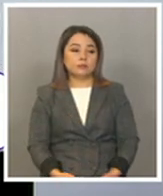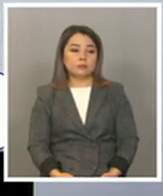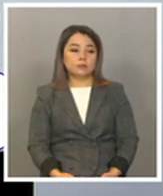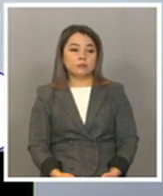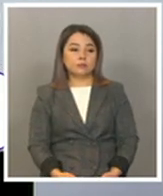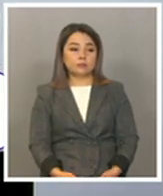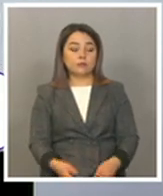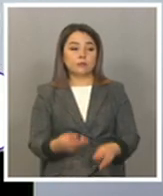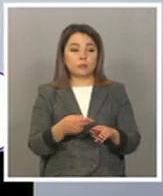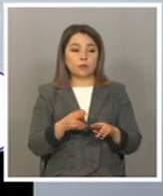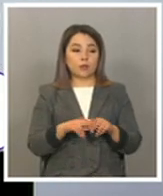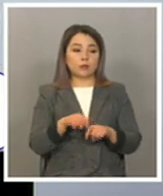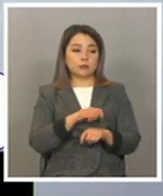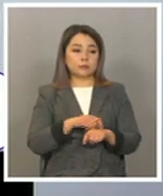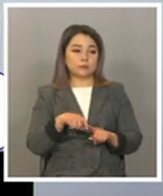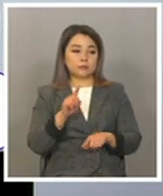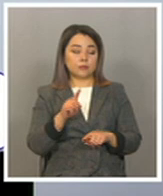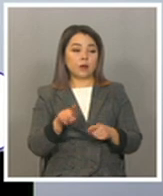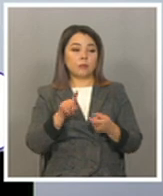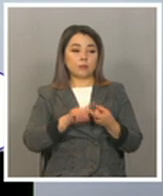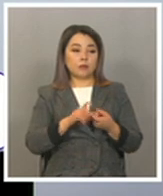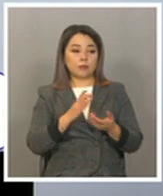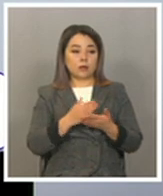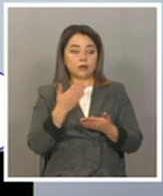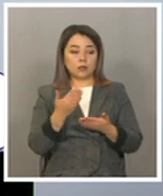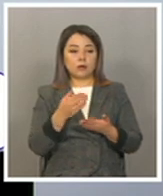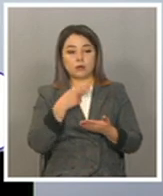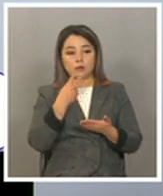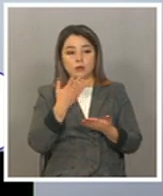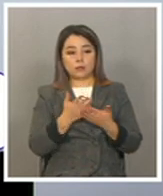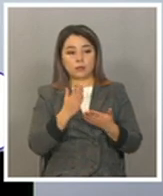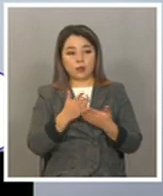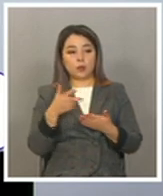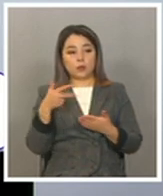Яғни бұл жерде биіктікке байланысты қарап